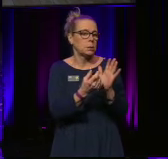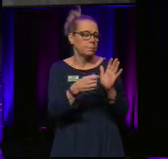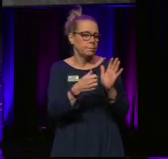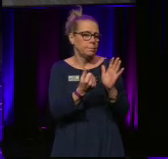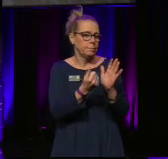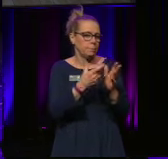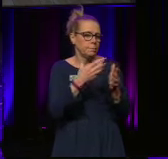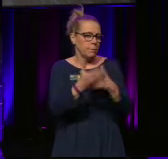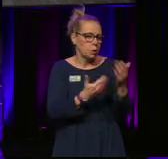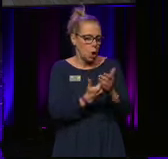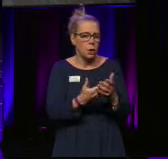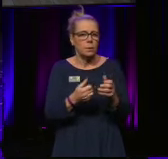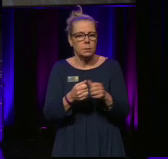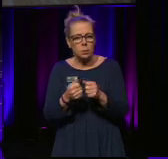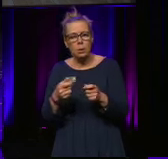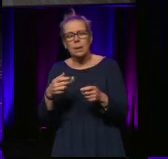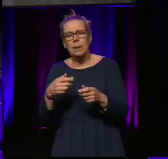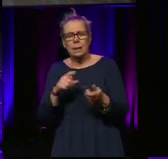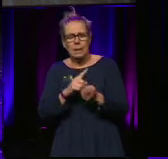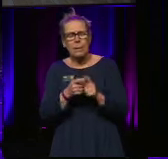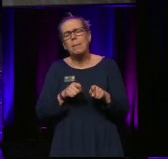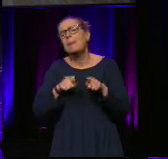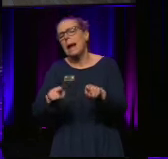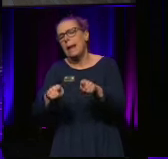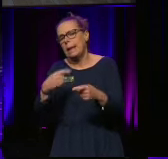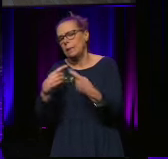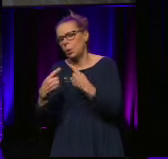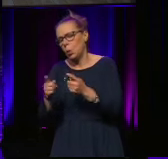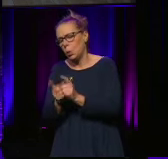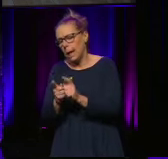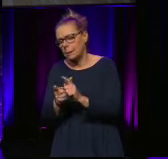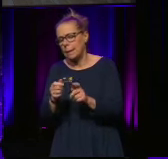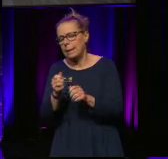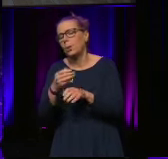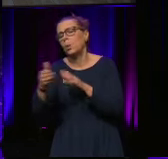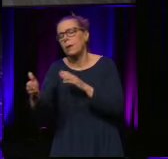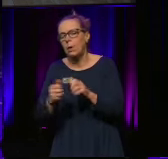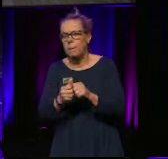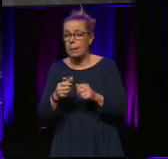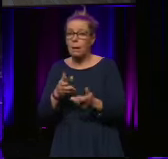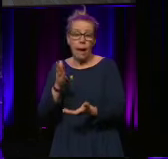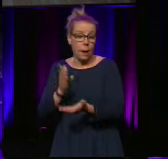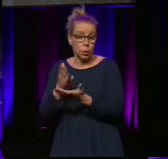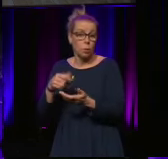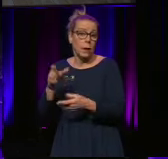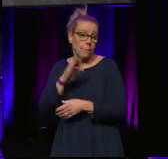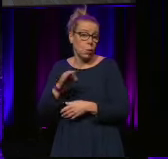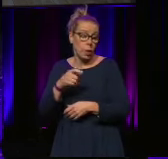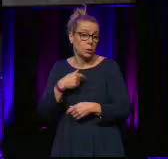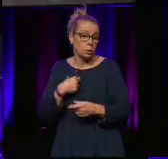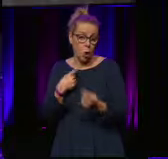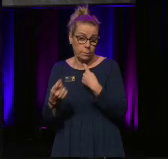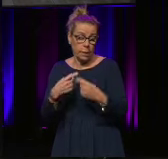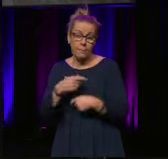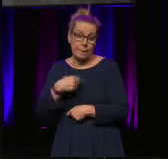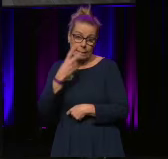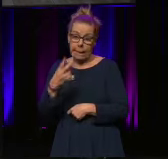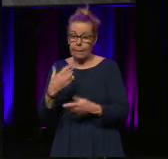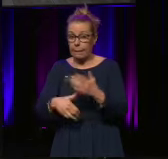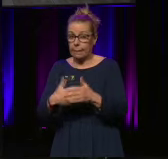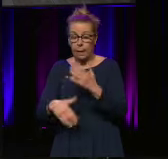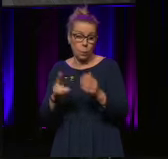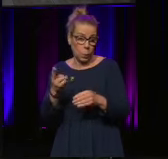att det får ligga, diskussionen får ligga lite vid sidan om där. Men det är absolut också en fråga som kommer att diskuteras. Det ser vi ju redan. Att